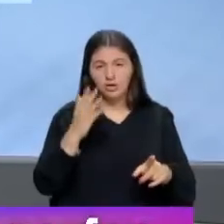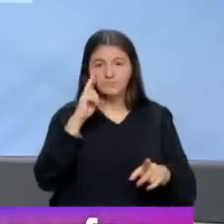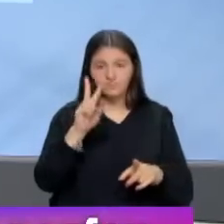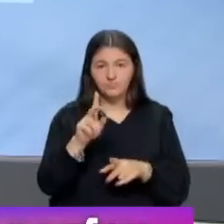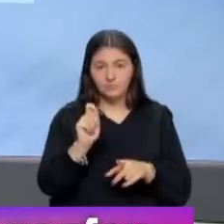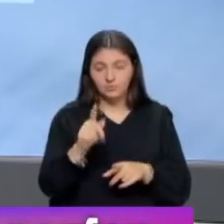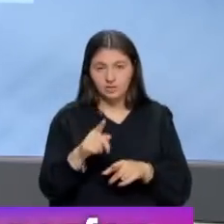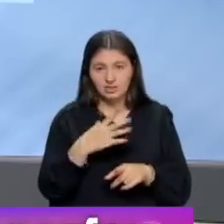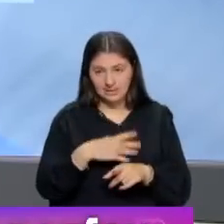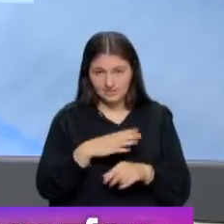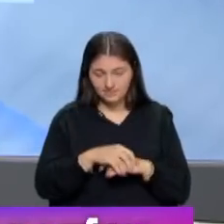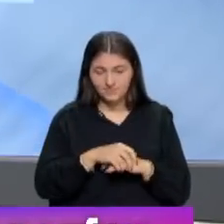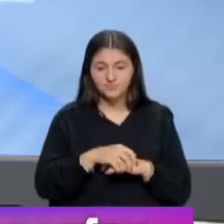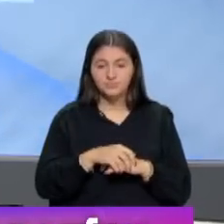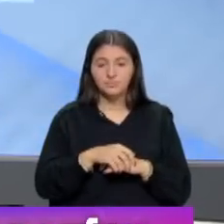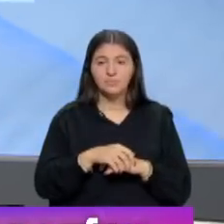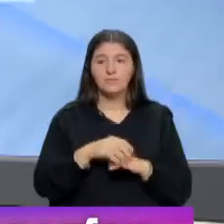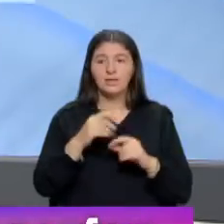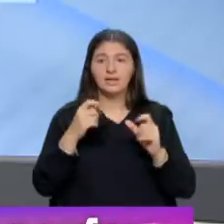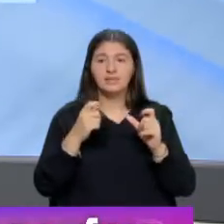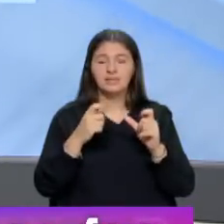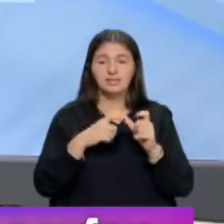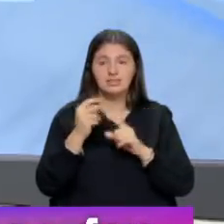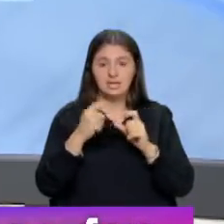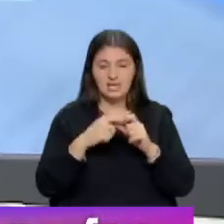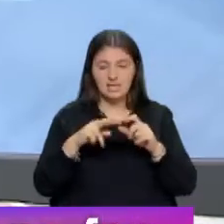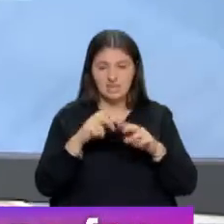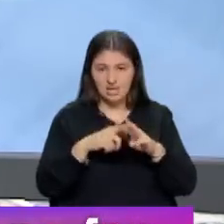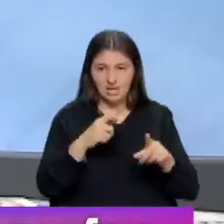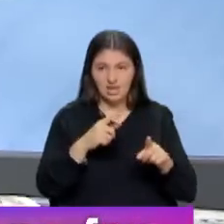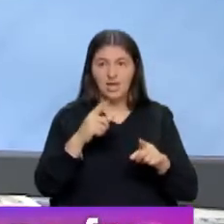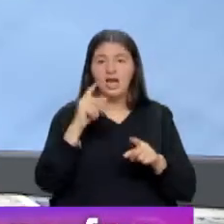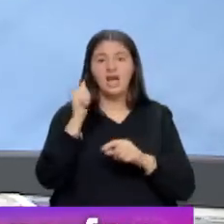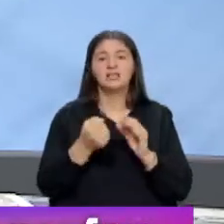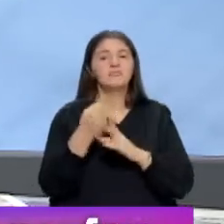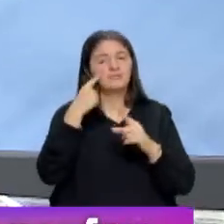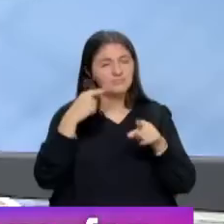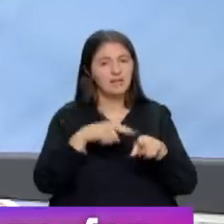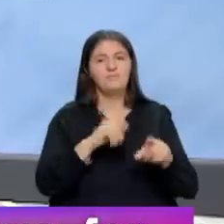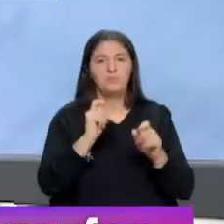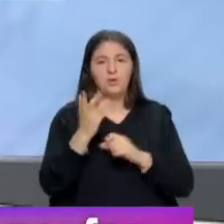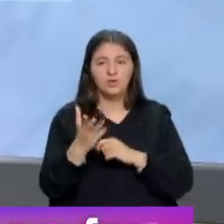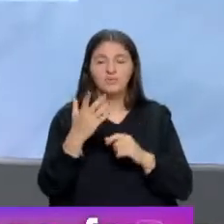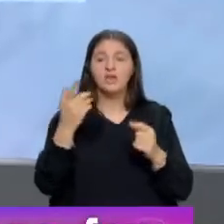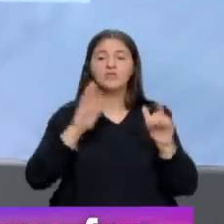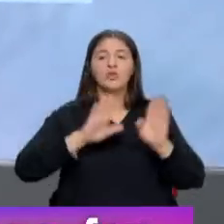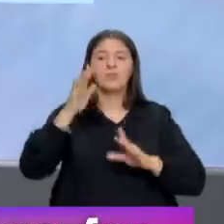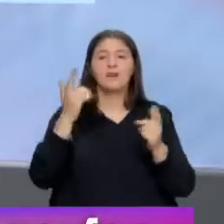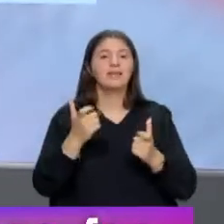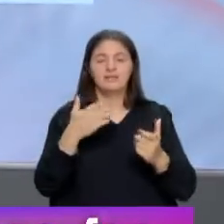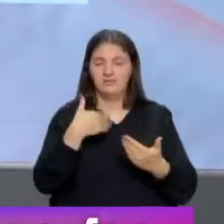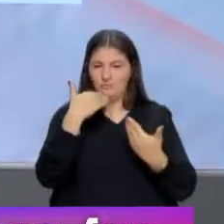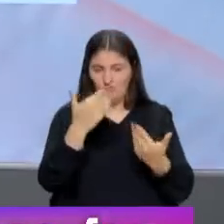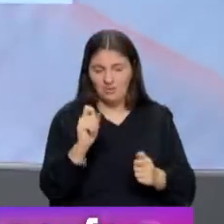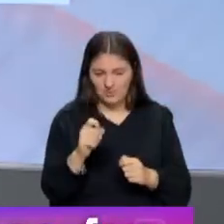ekranlarınıza getirelim isteriz sine Şebnem Günaydınlar Sağ olun Her sabah takip ediyoruz ve yoklama da veriyoruz